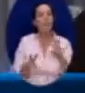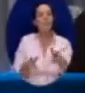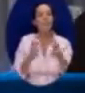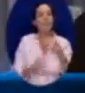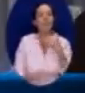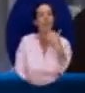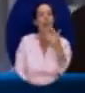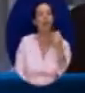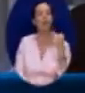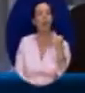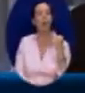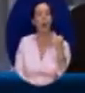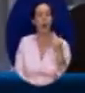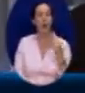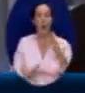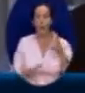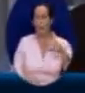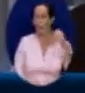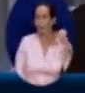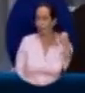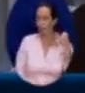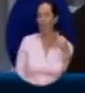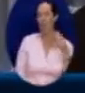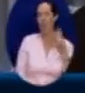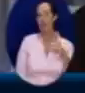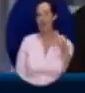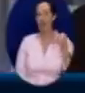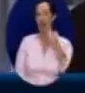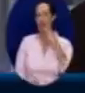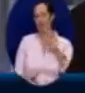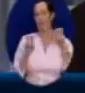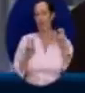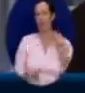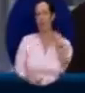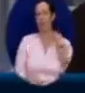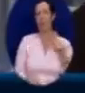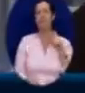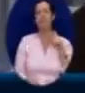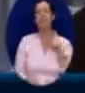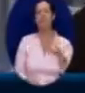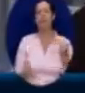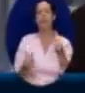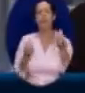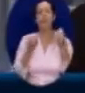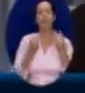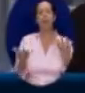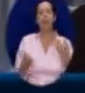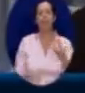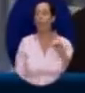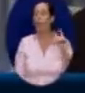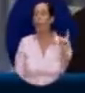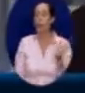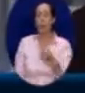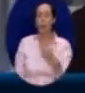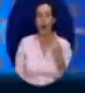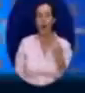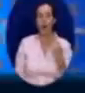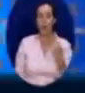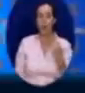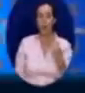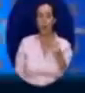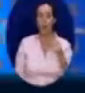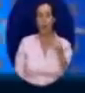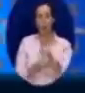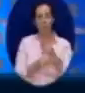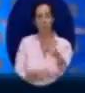של כוח. איפה שיש כוח, יהיה ניצול לרעה של כוח. זה התניה האנושית. כולנו מועדות,